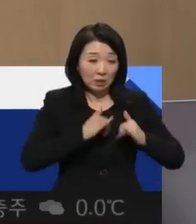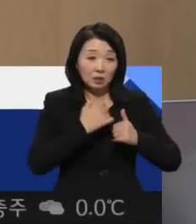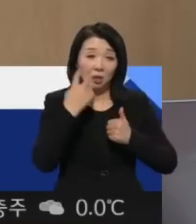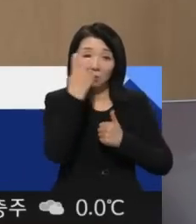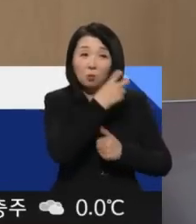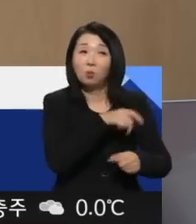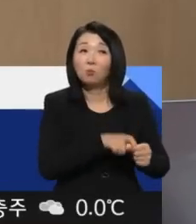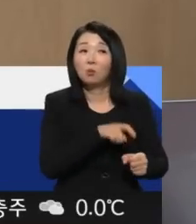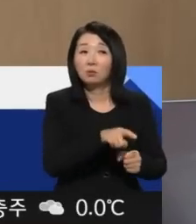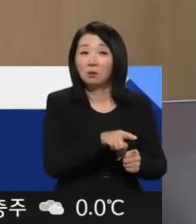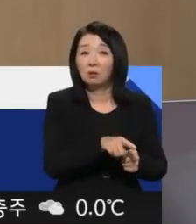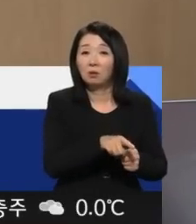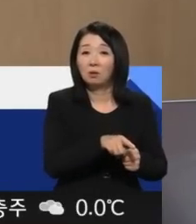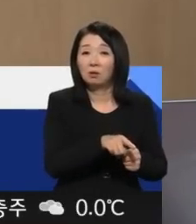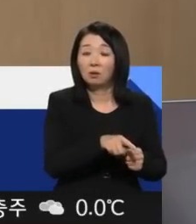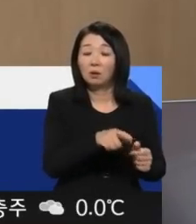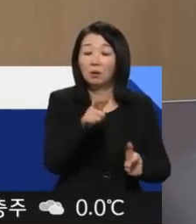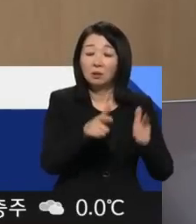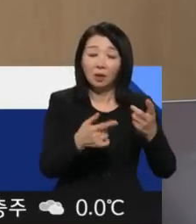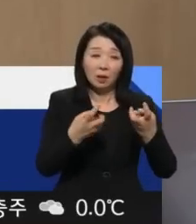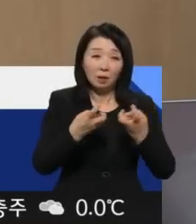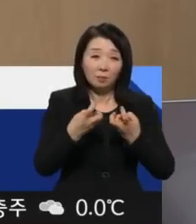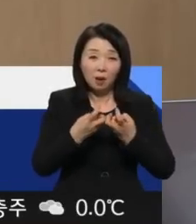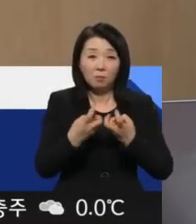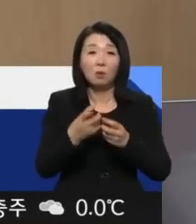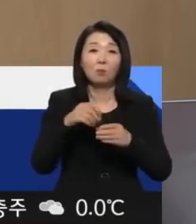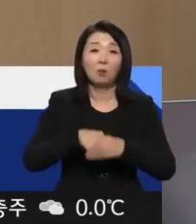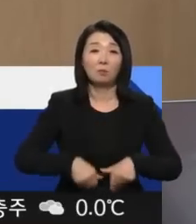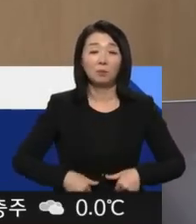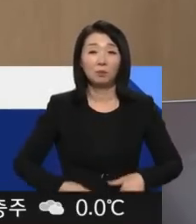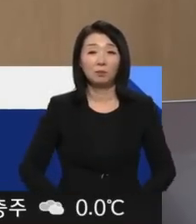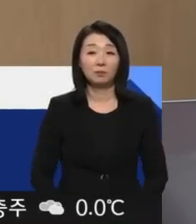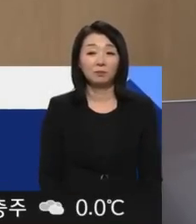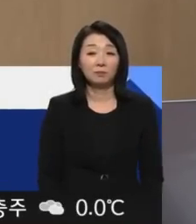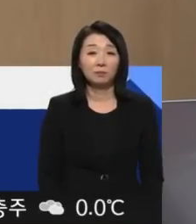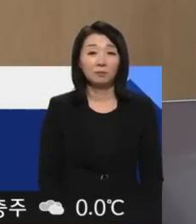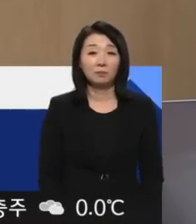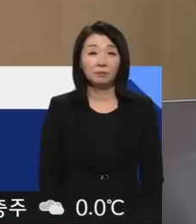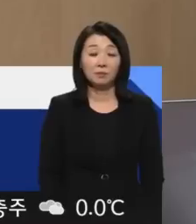위한 다양한 방안들이 포함되어 있습니다.